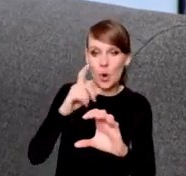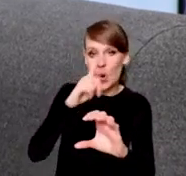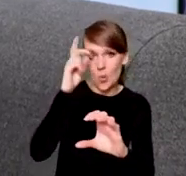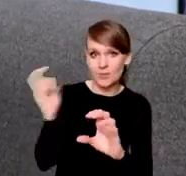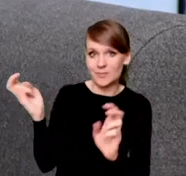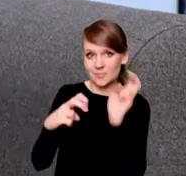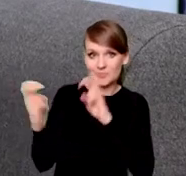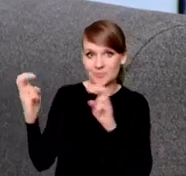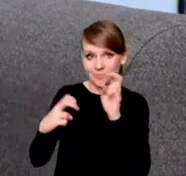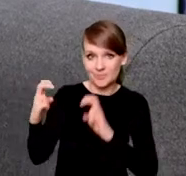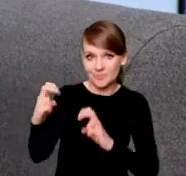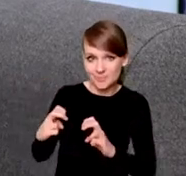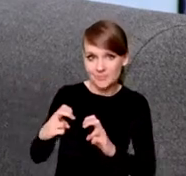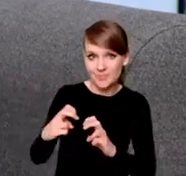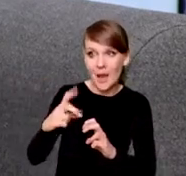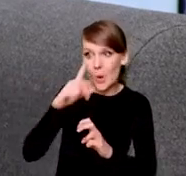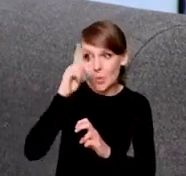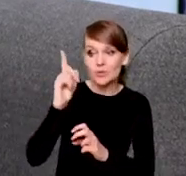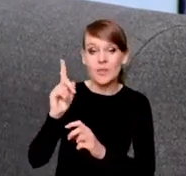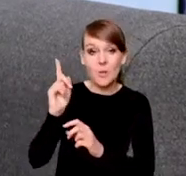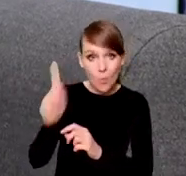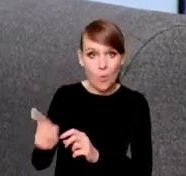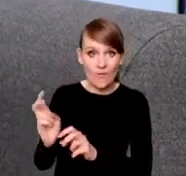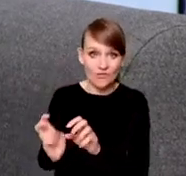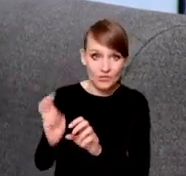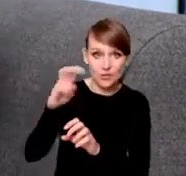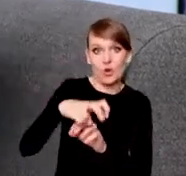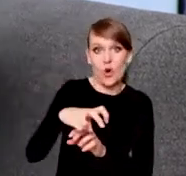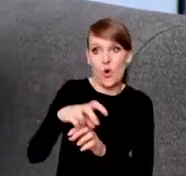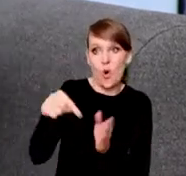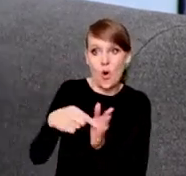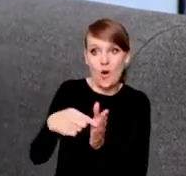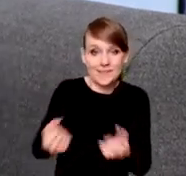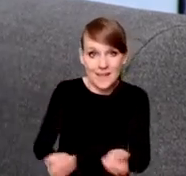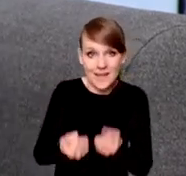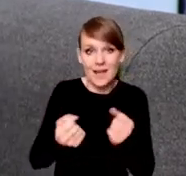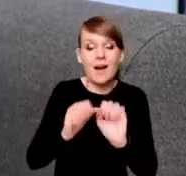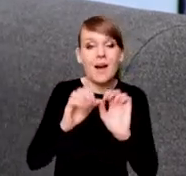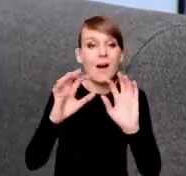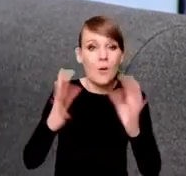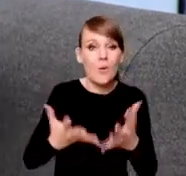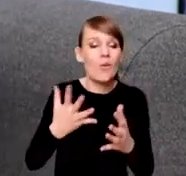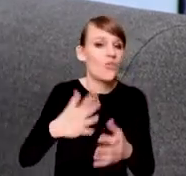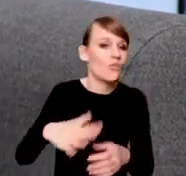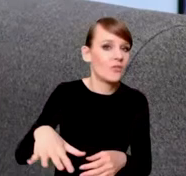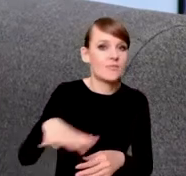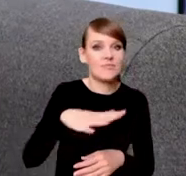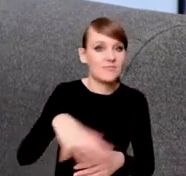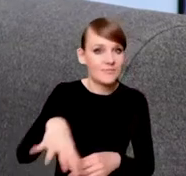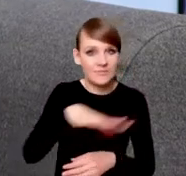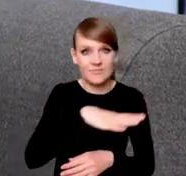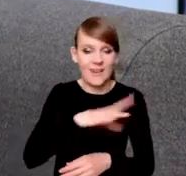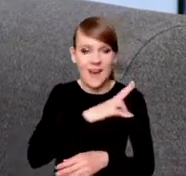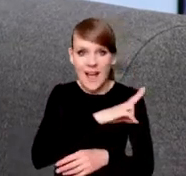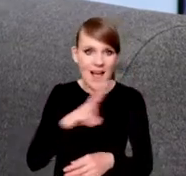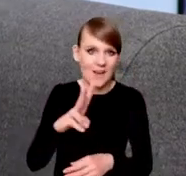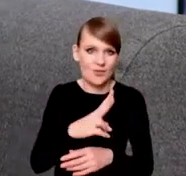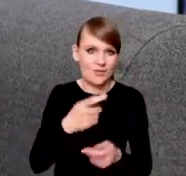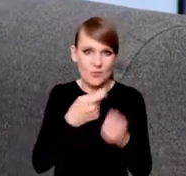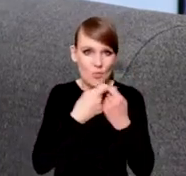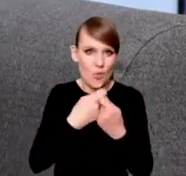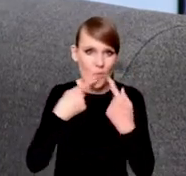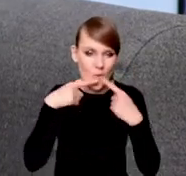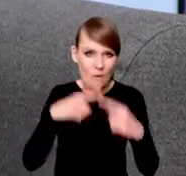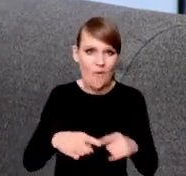Czyli musimy wykazać jako wszyscy współodpowiedzialni, pracownicy, kadra zarządzająca,